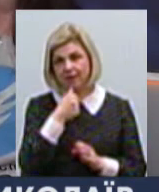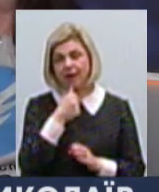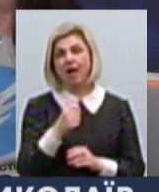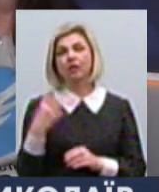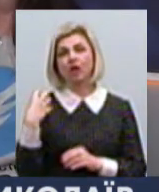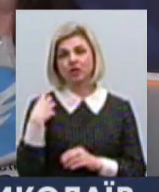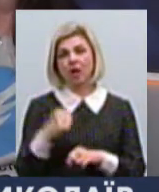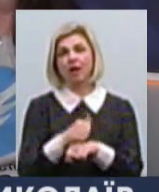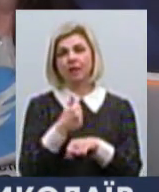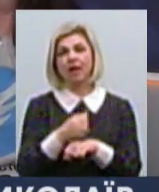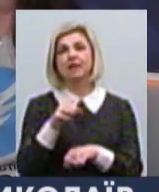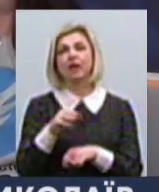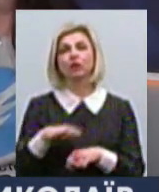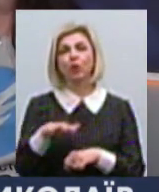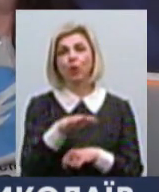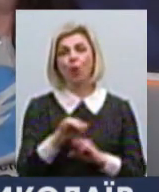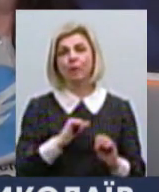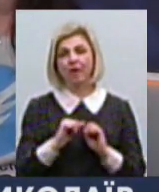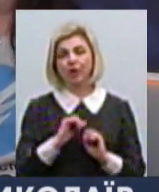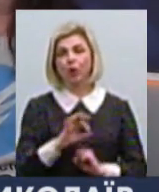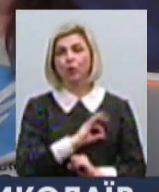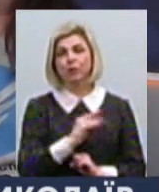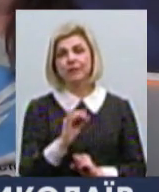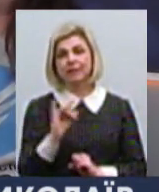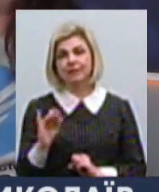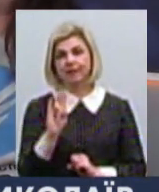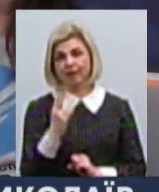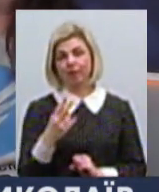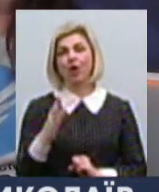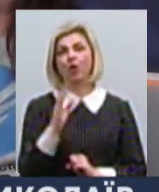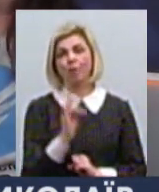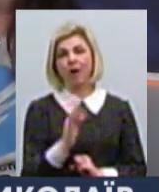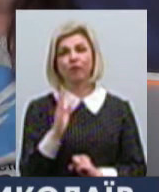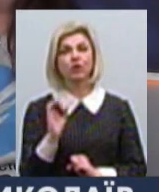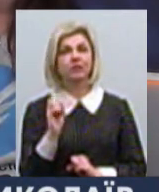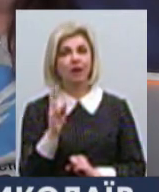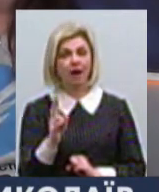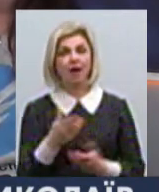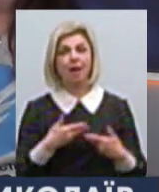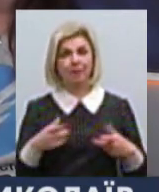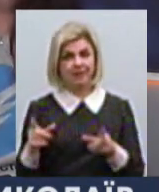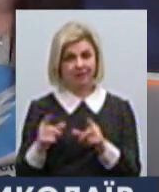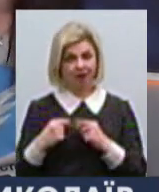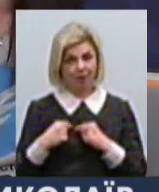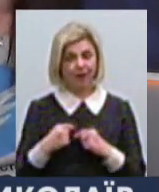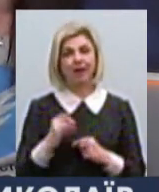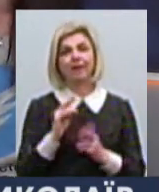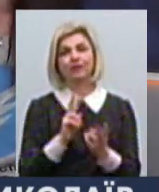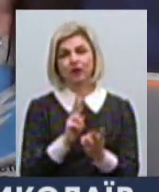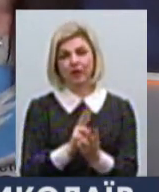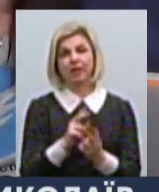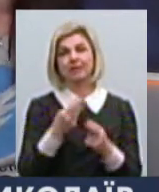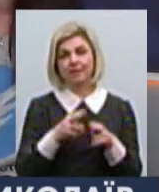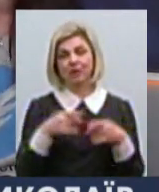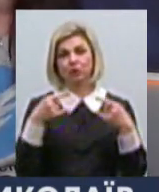начальник Головного територіального управління юстиції у Миколаївській області Роман Возняк. Ми з вами, шановні глядачі, зустрінемось в